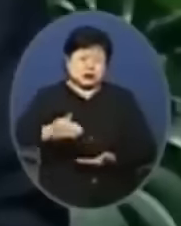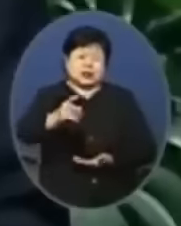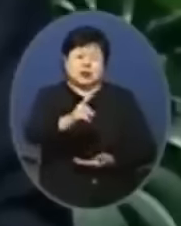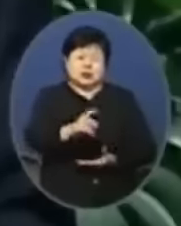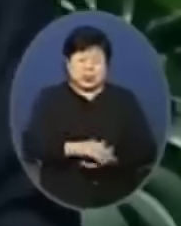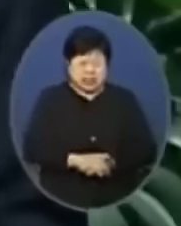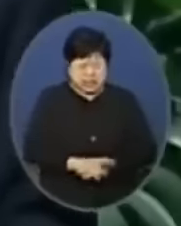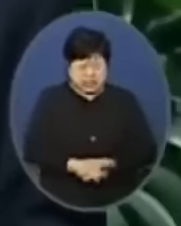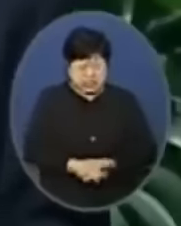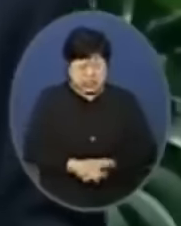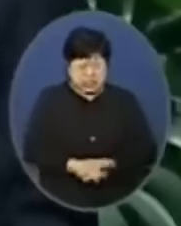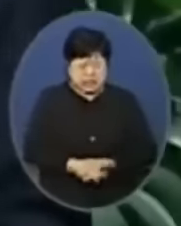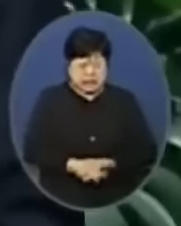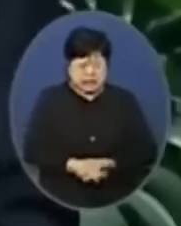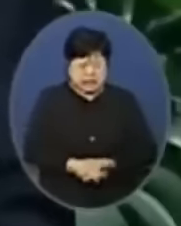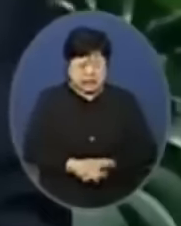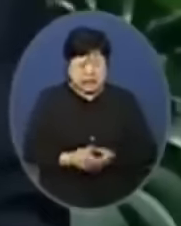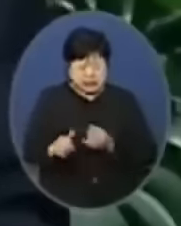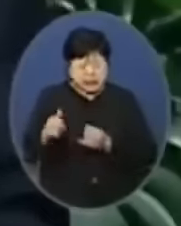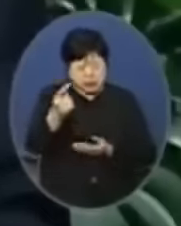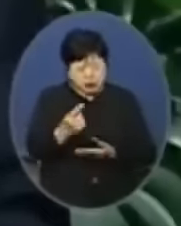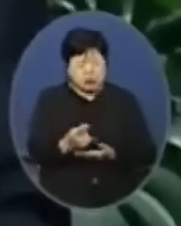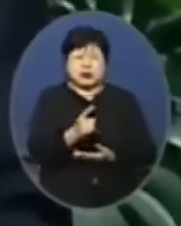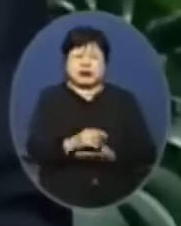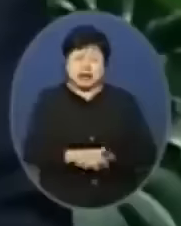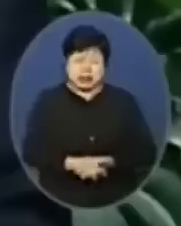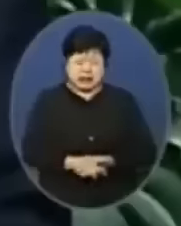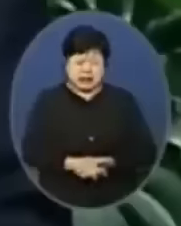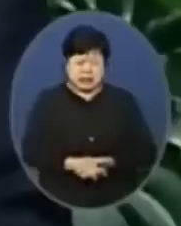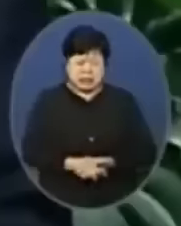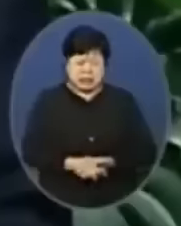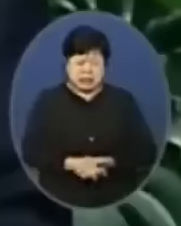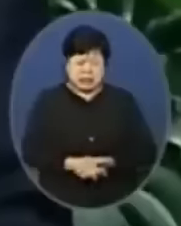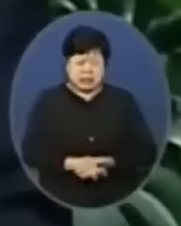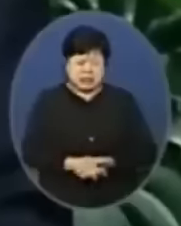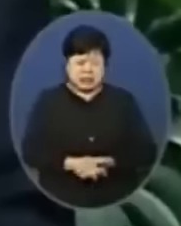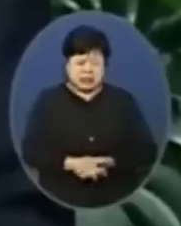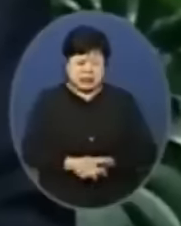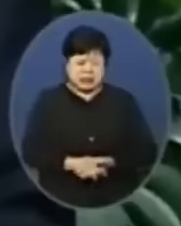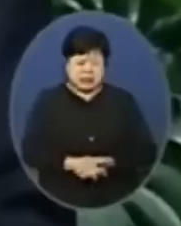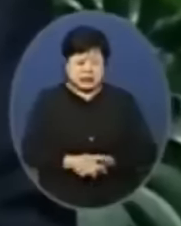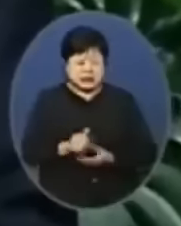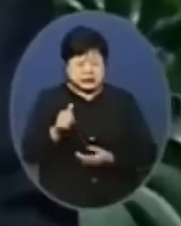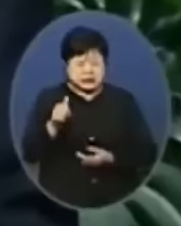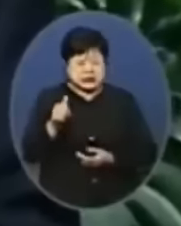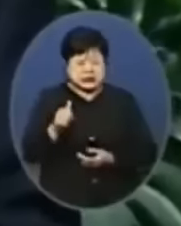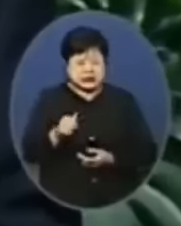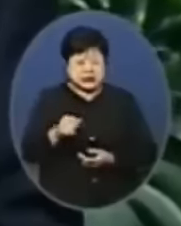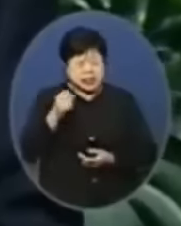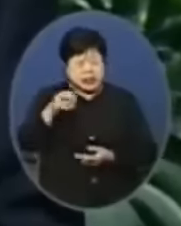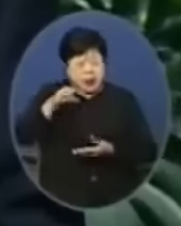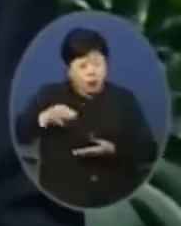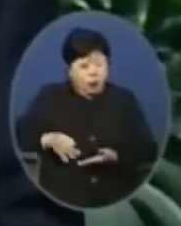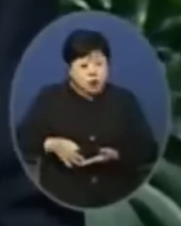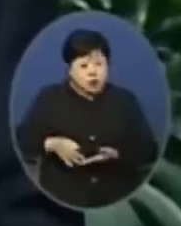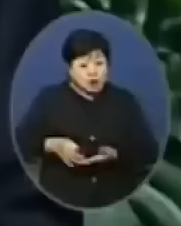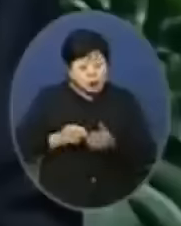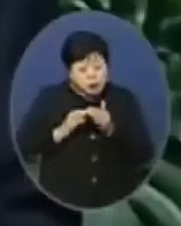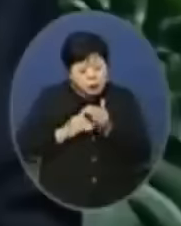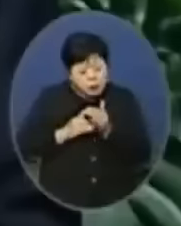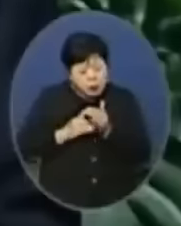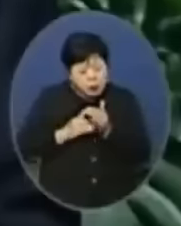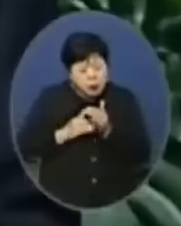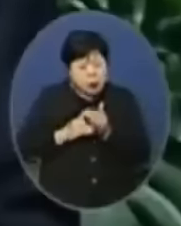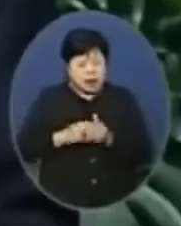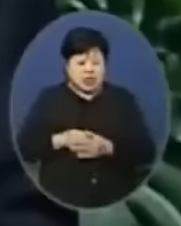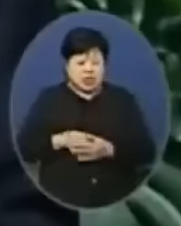쫓겨났다. 이제 신랑이 들어오면 무슨 말을 하겠냐. 더구나 신랑이 월급 타서 준 월급을 은행에